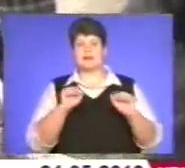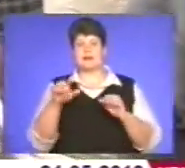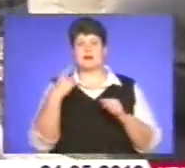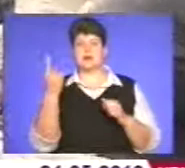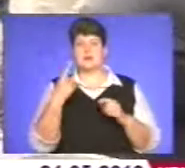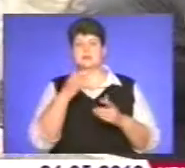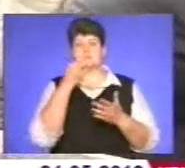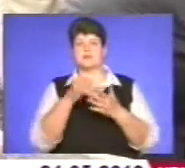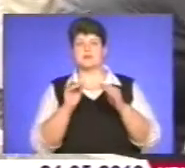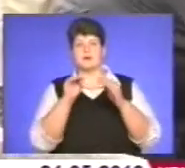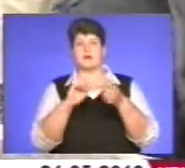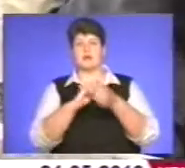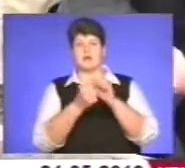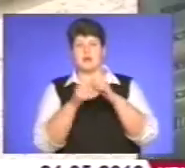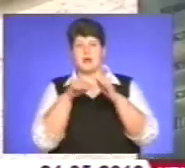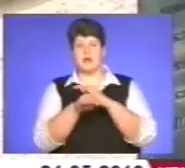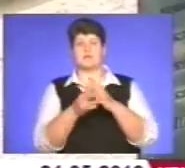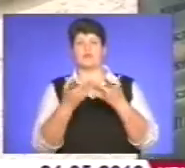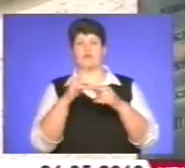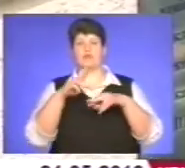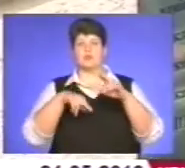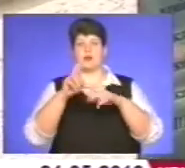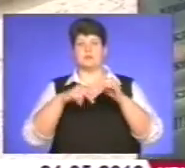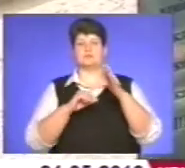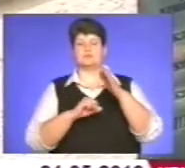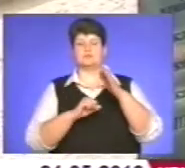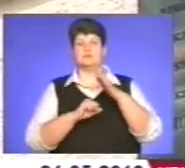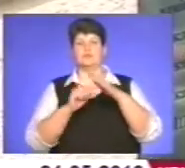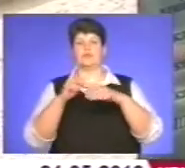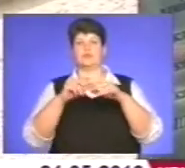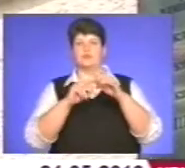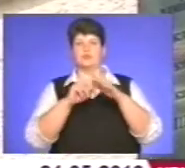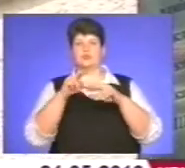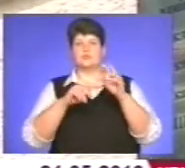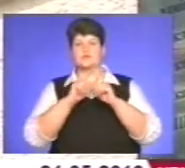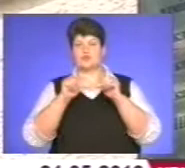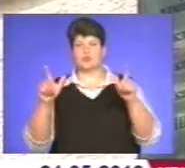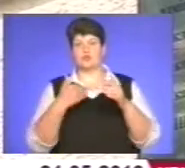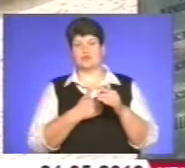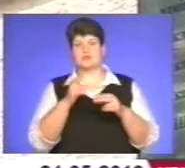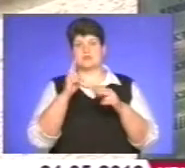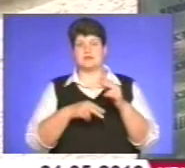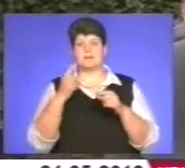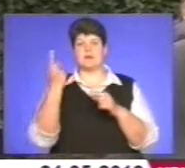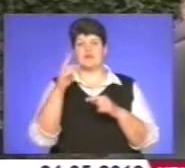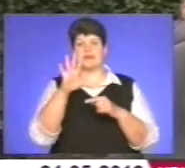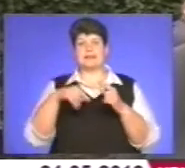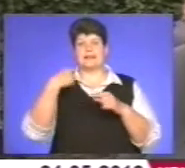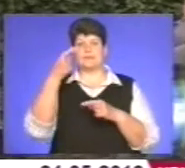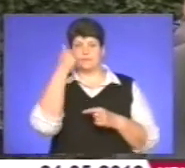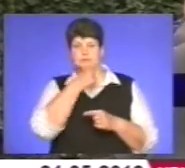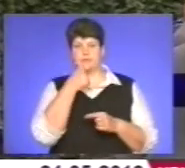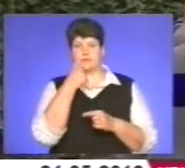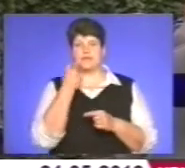і капсулу у фундамент до будови школи. Її планують завершити вже до 1 вересня наступного року. Це школа, в